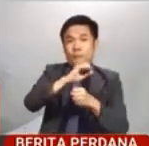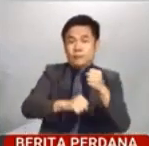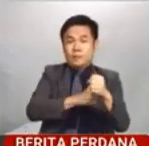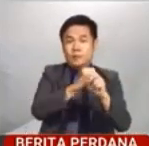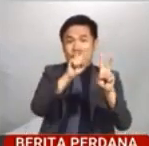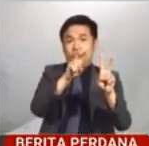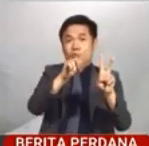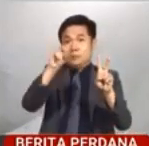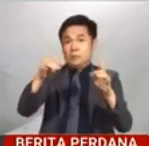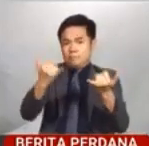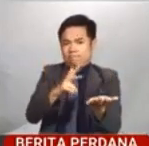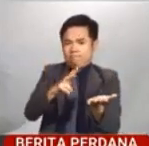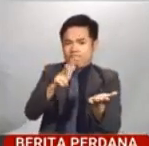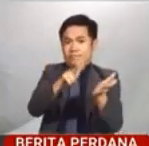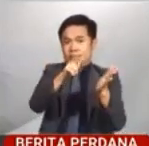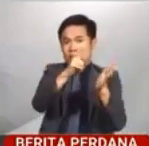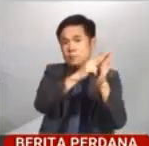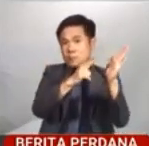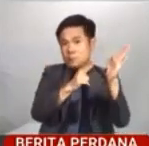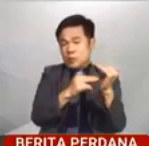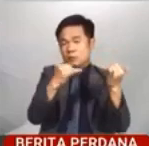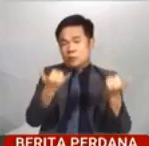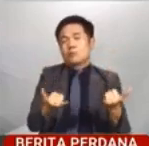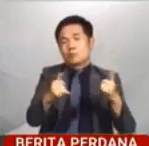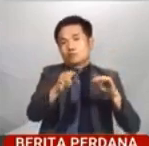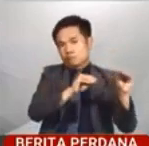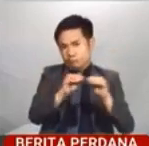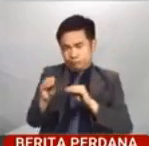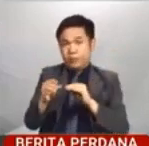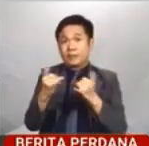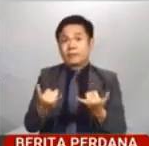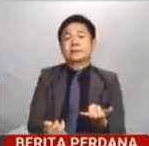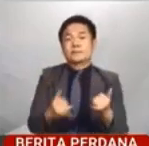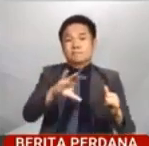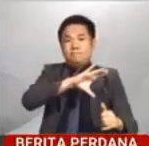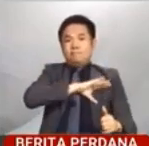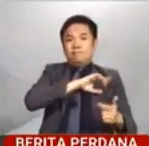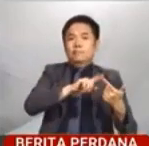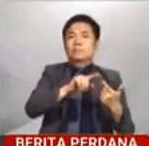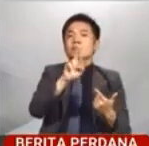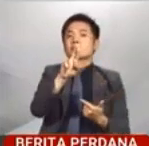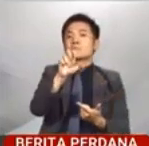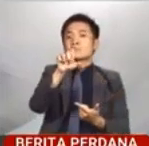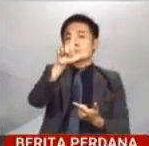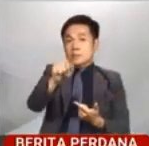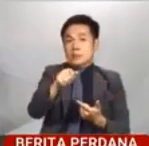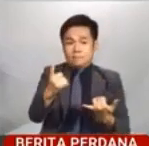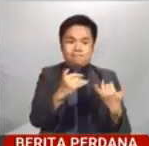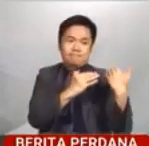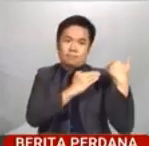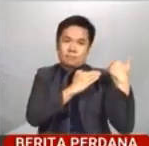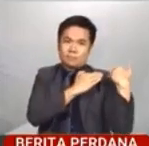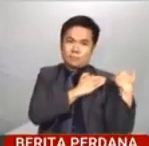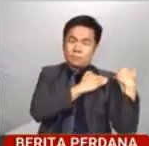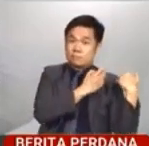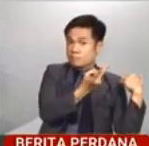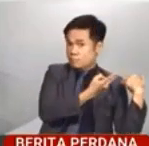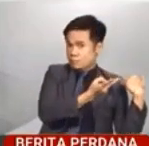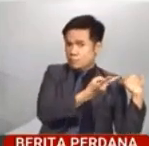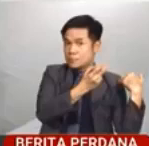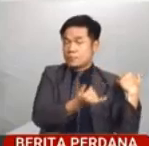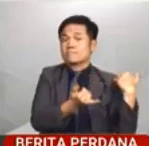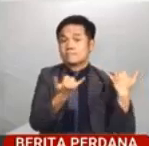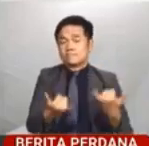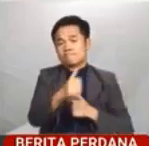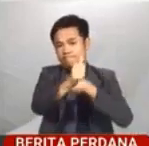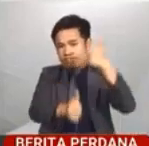diwartakan pagi melaksanakan perintah kawalan pergerakan playtime rela dilantik sebagai pegawai yang bertanggungjawab kuasa diberikan